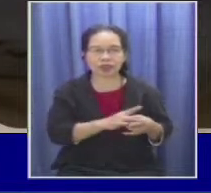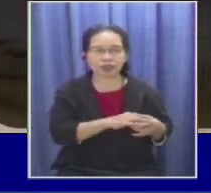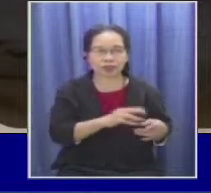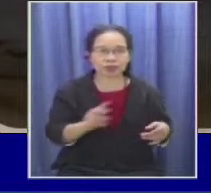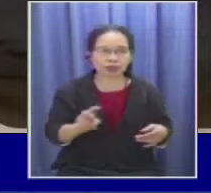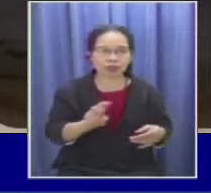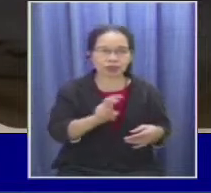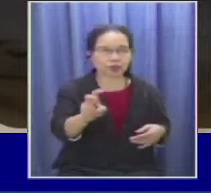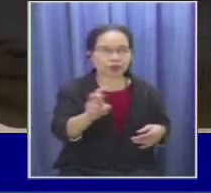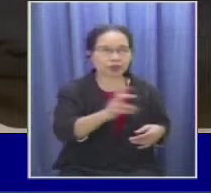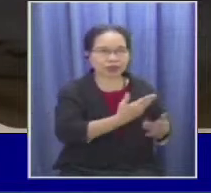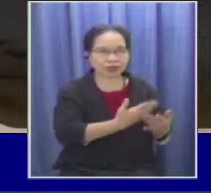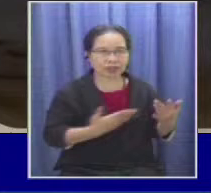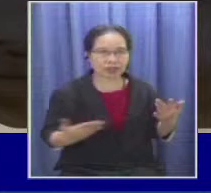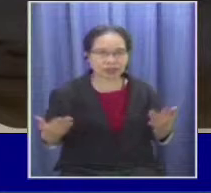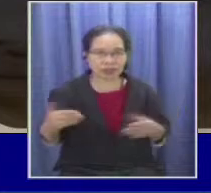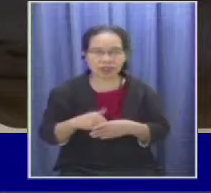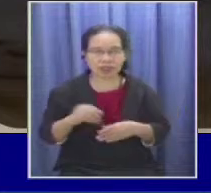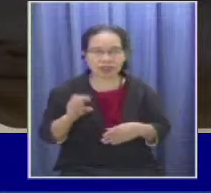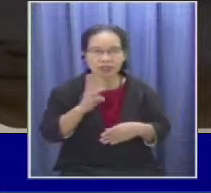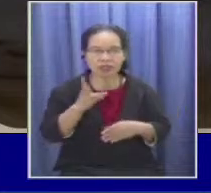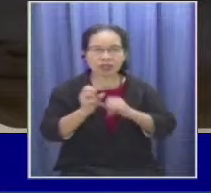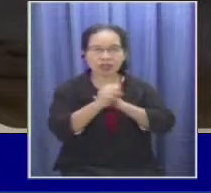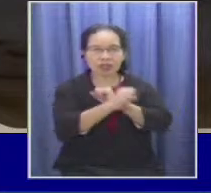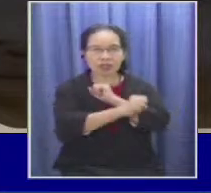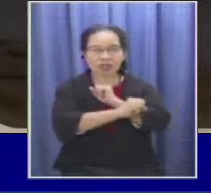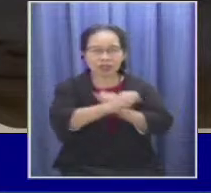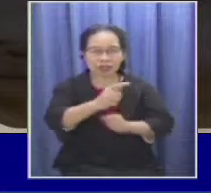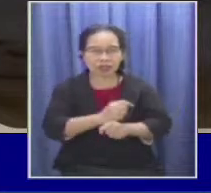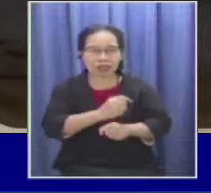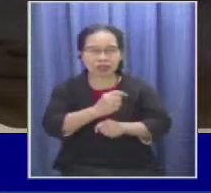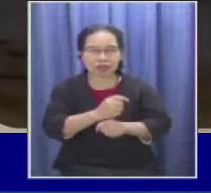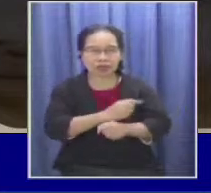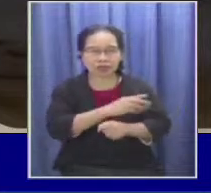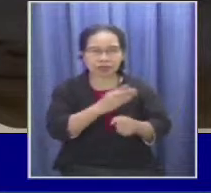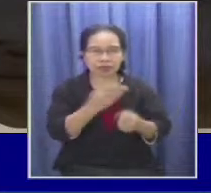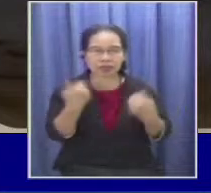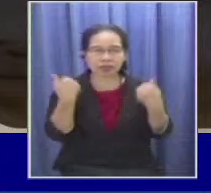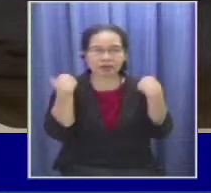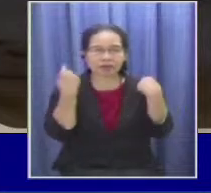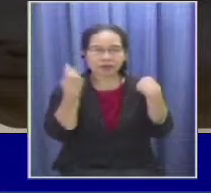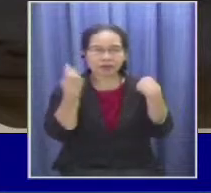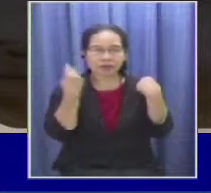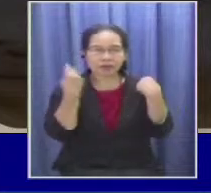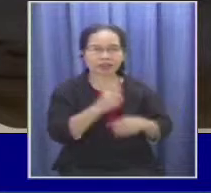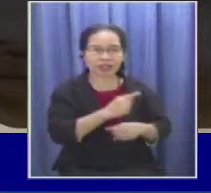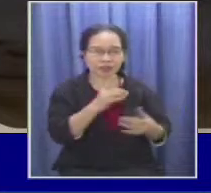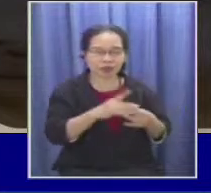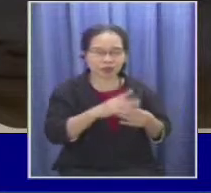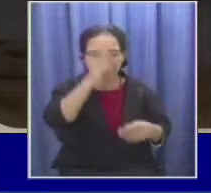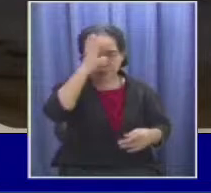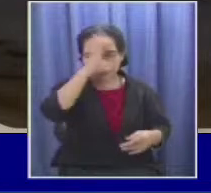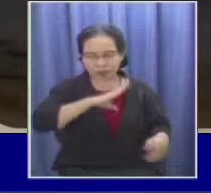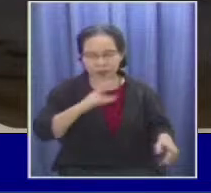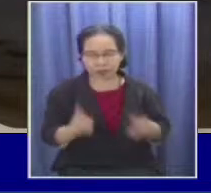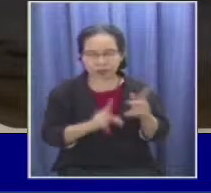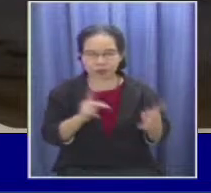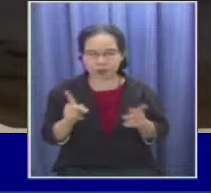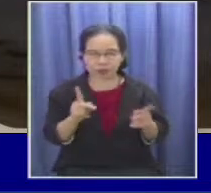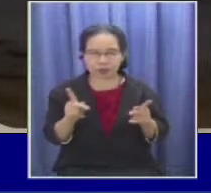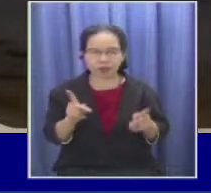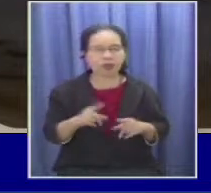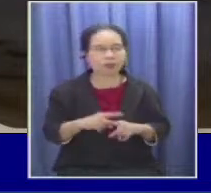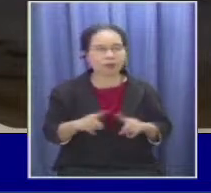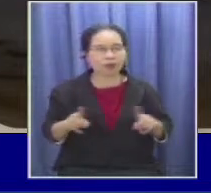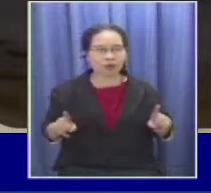na ntoteboa ne ntakraboa ne mwa woria ne mwa ewo pumu su